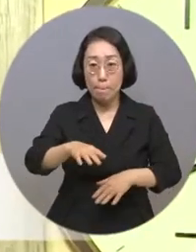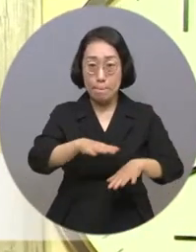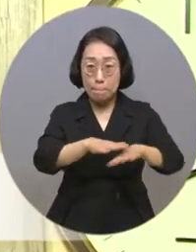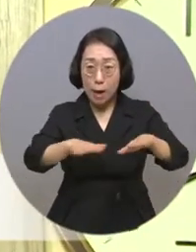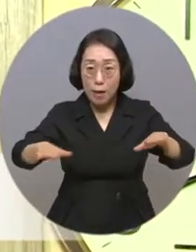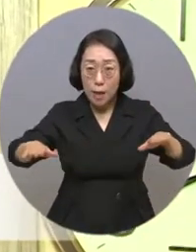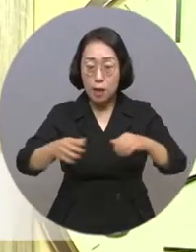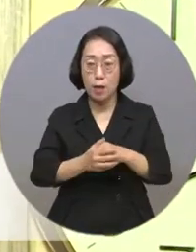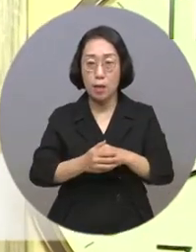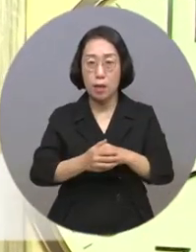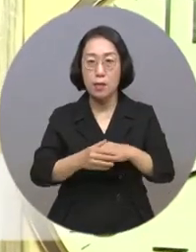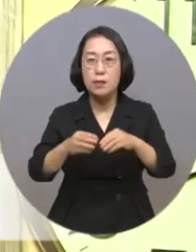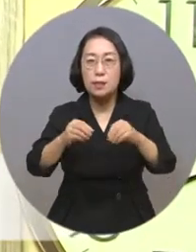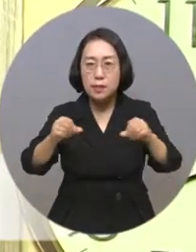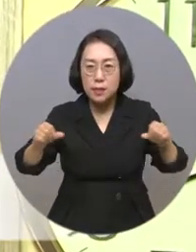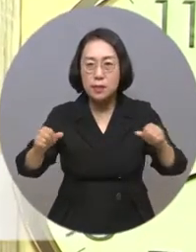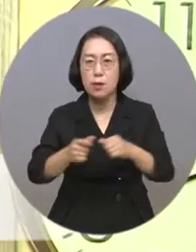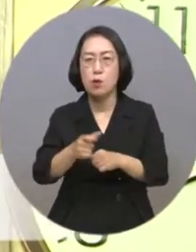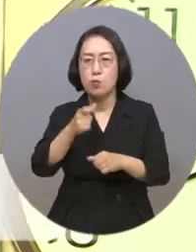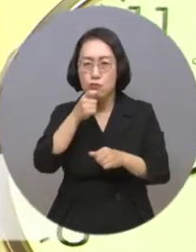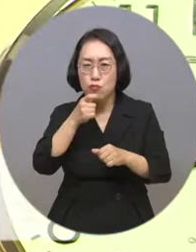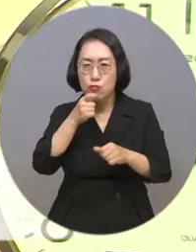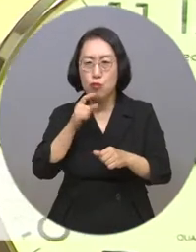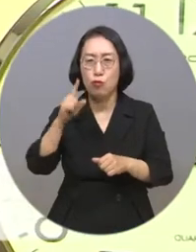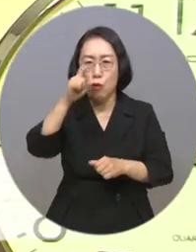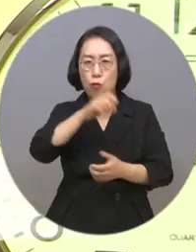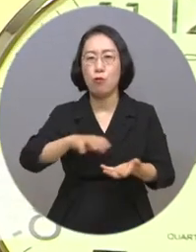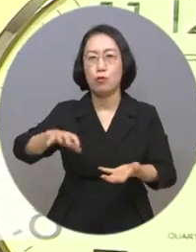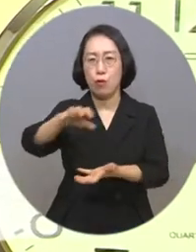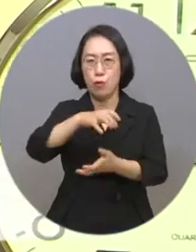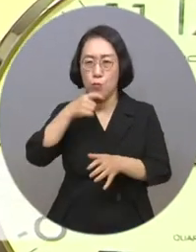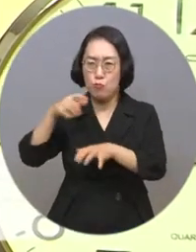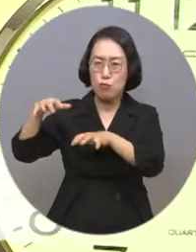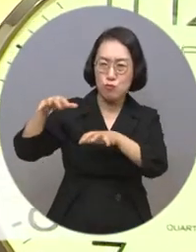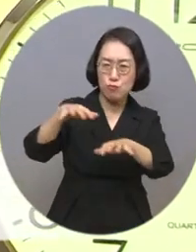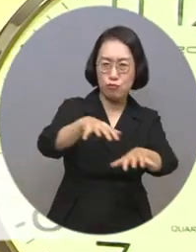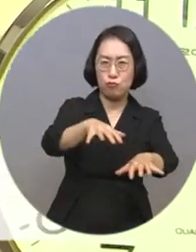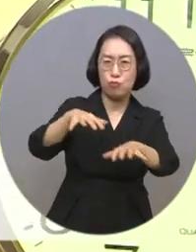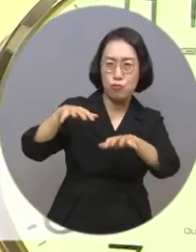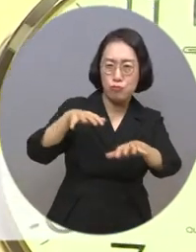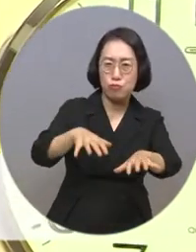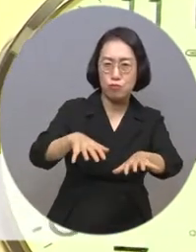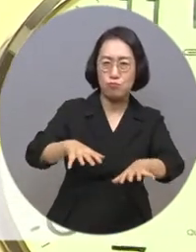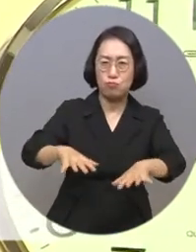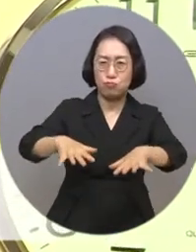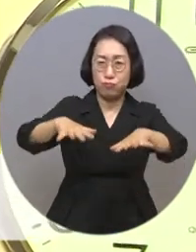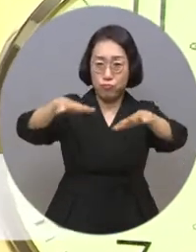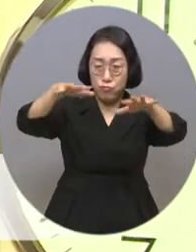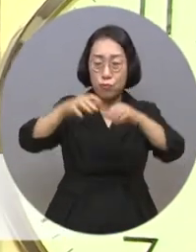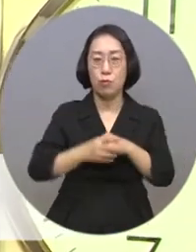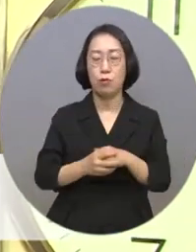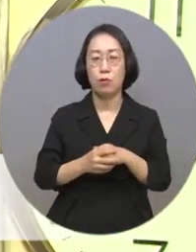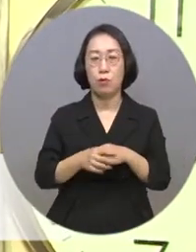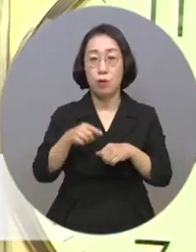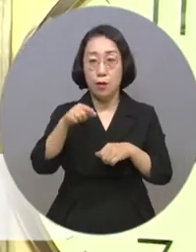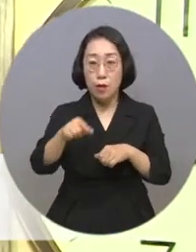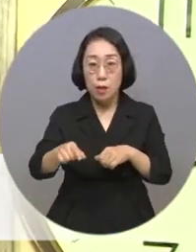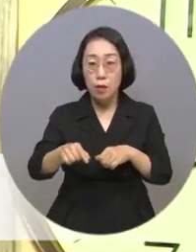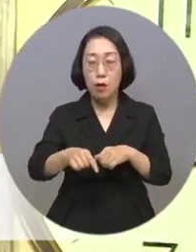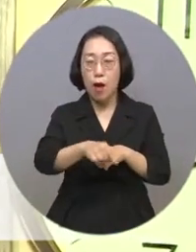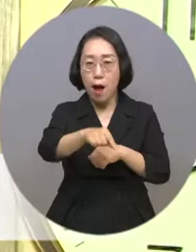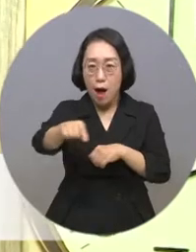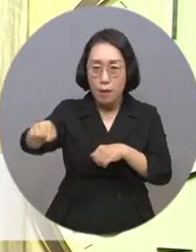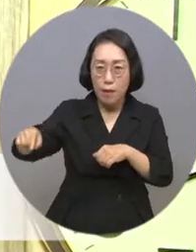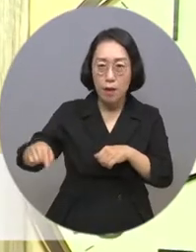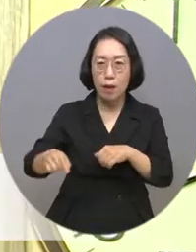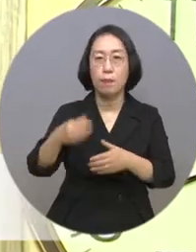그 흙탕물이랑 뭐 각종 우물에 섞인 물들이 많이 들어왔어요. 유입이 돼가지고 그 물들이 지금 이 바닥재 안에 다